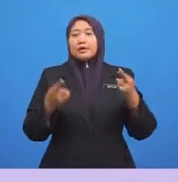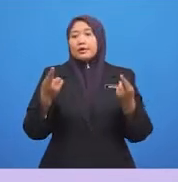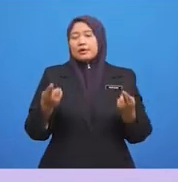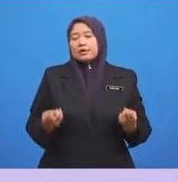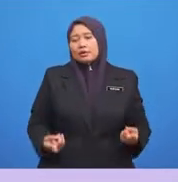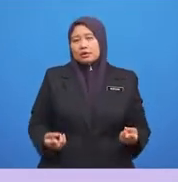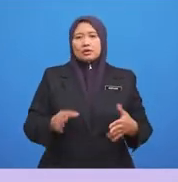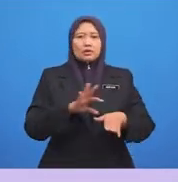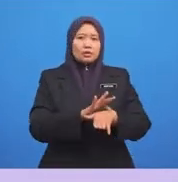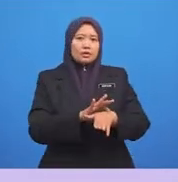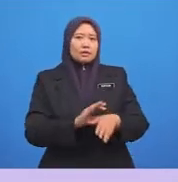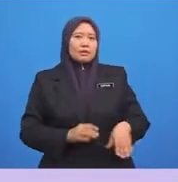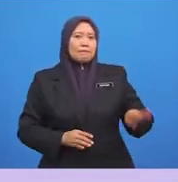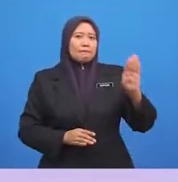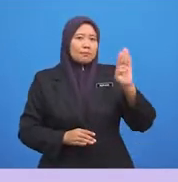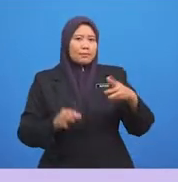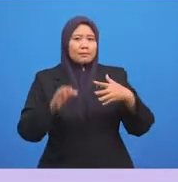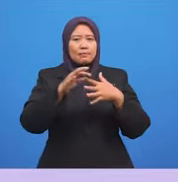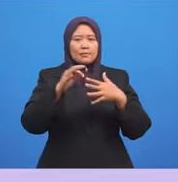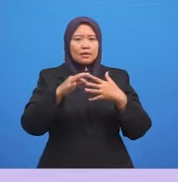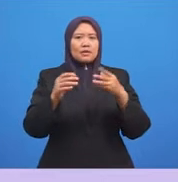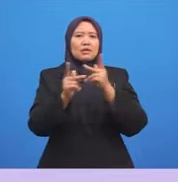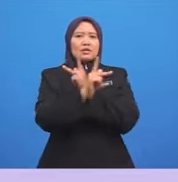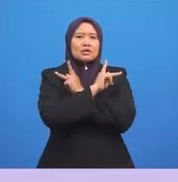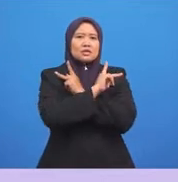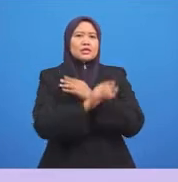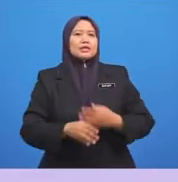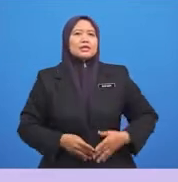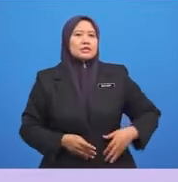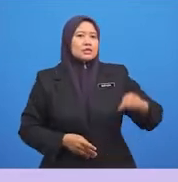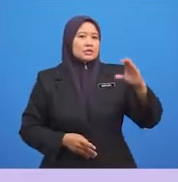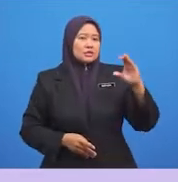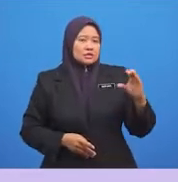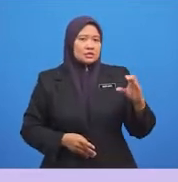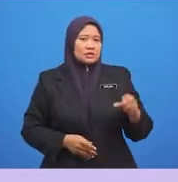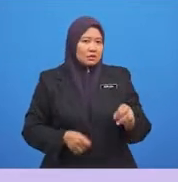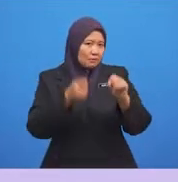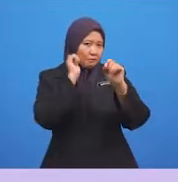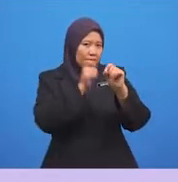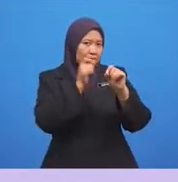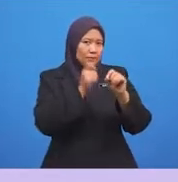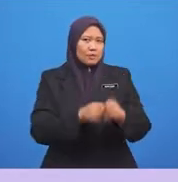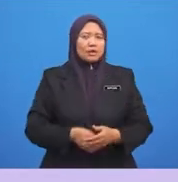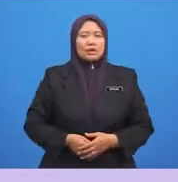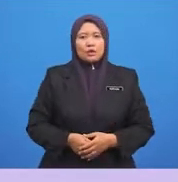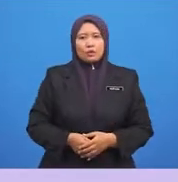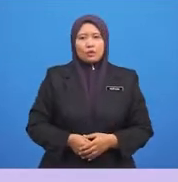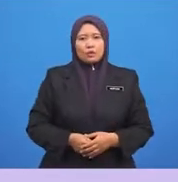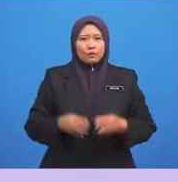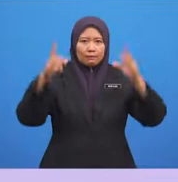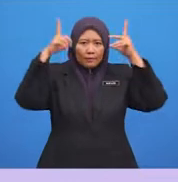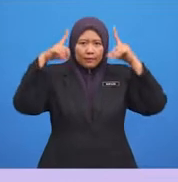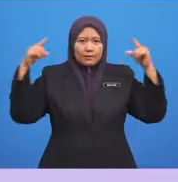B, pilih kasih. C, paku Belanda. D, perang mulut.